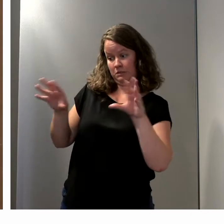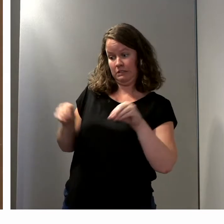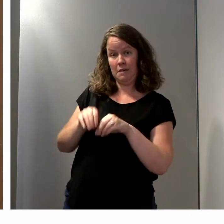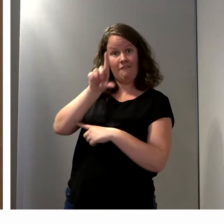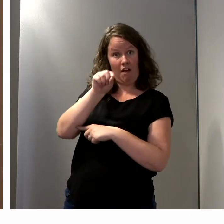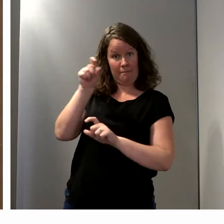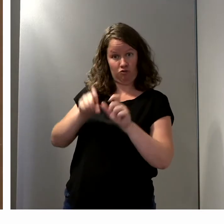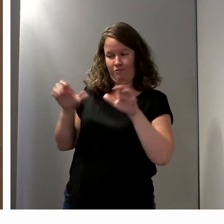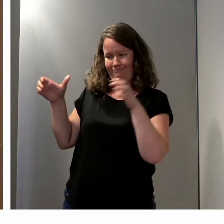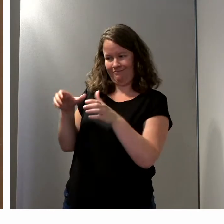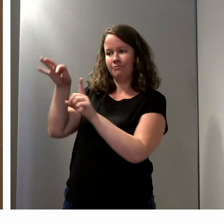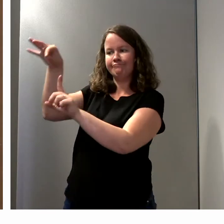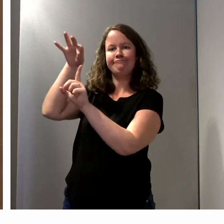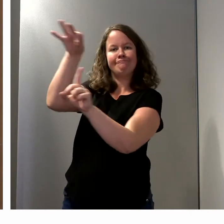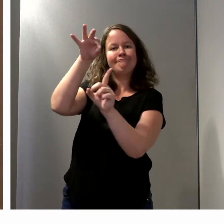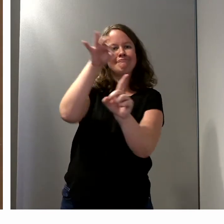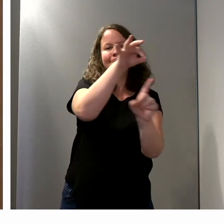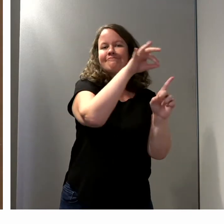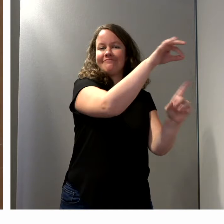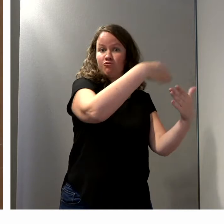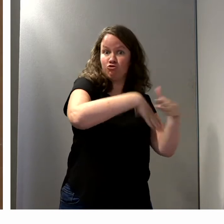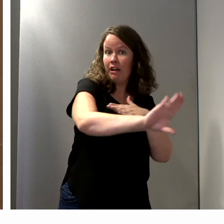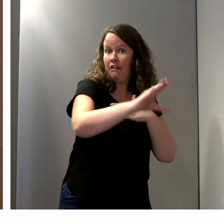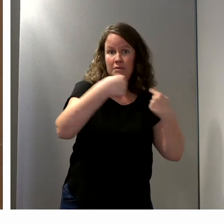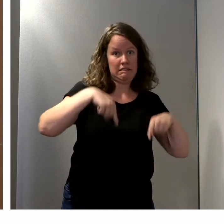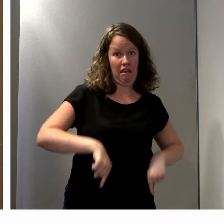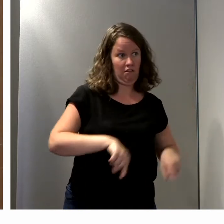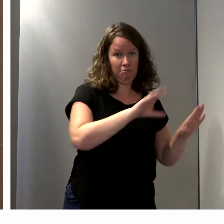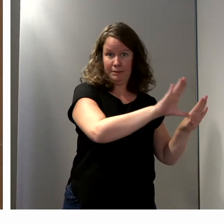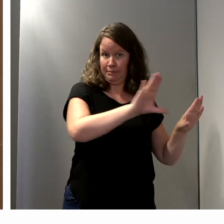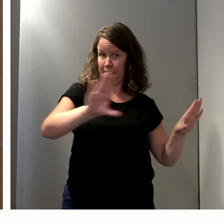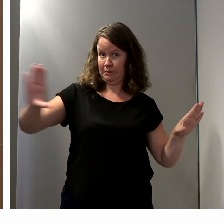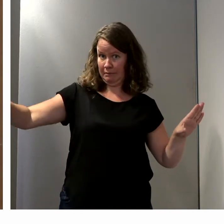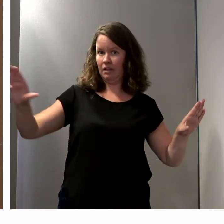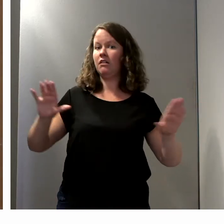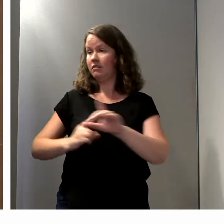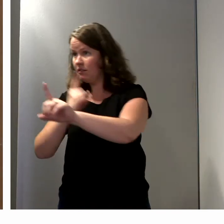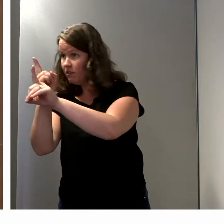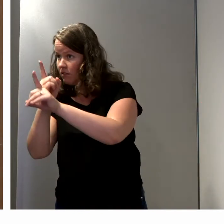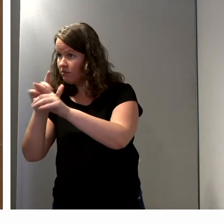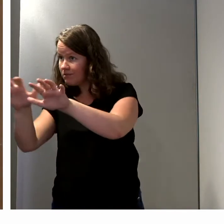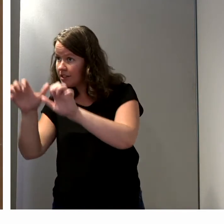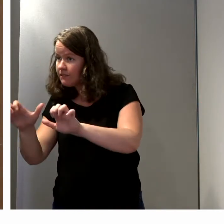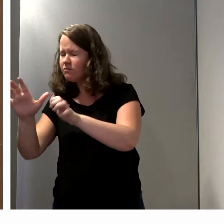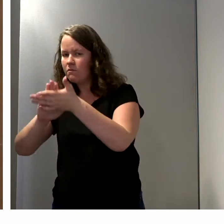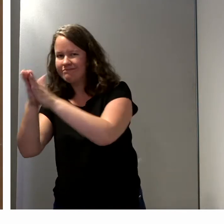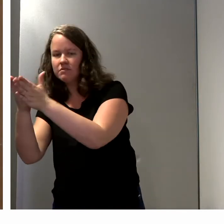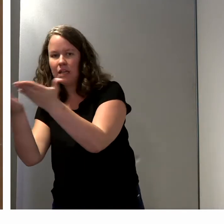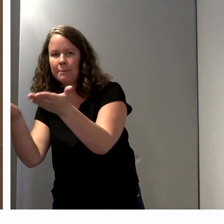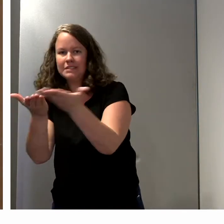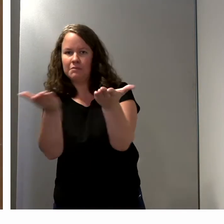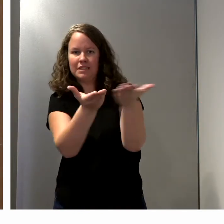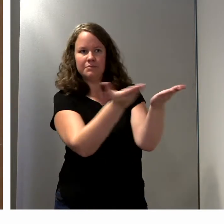des administrations pour qu'ils aillent travailler concrètement sur des démarches administratives, les simplifier, et surtout pour qu'ils aillent